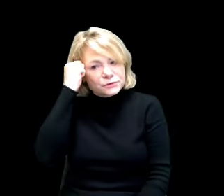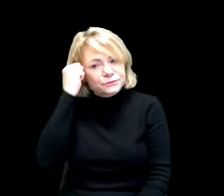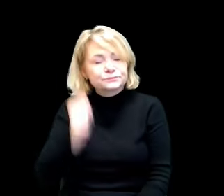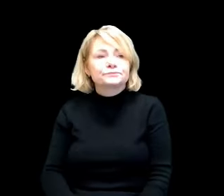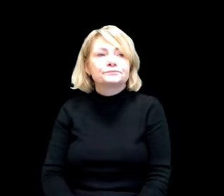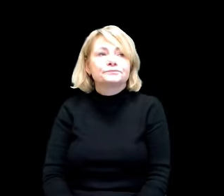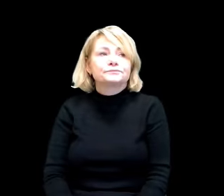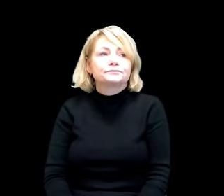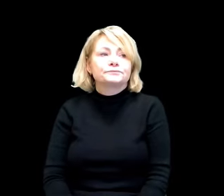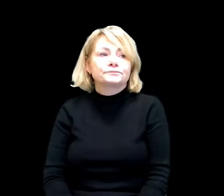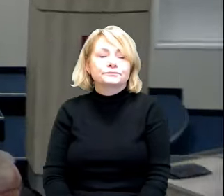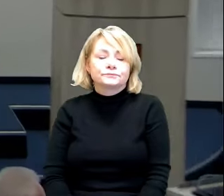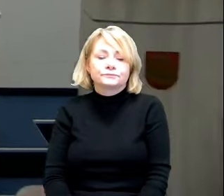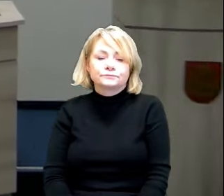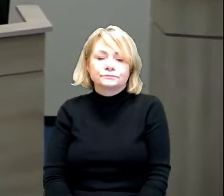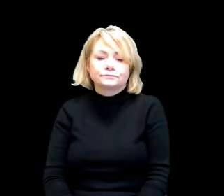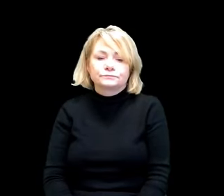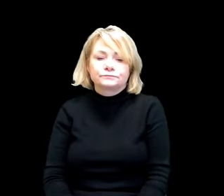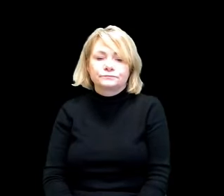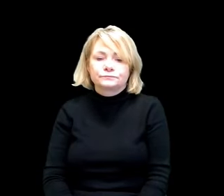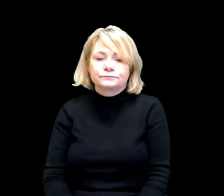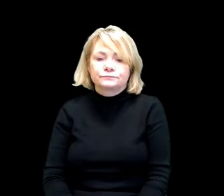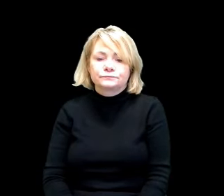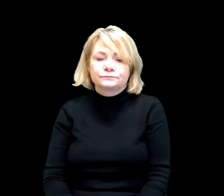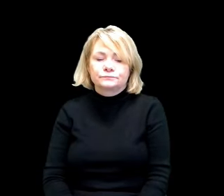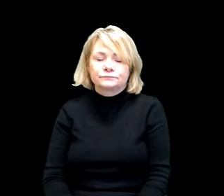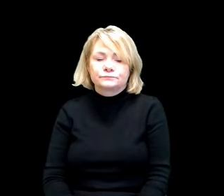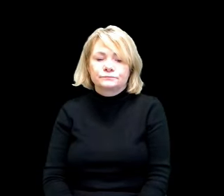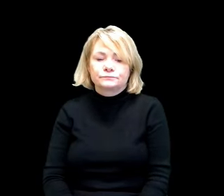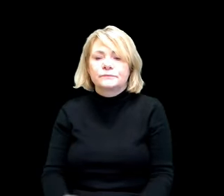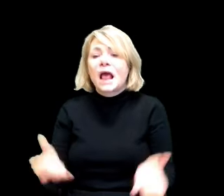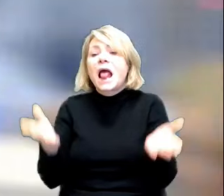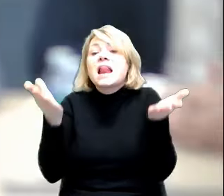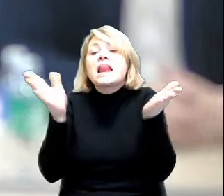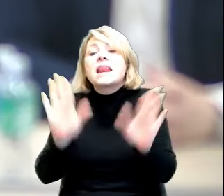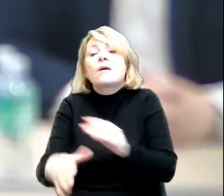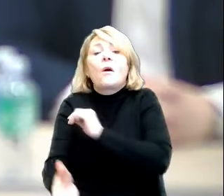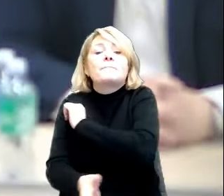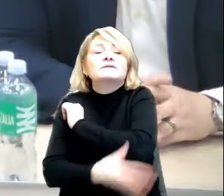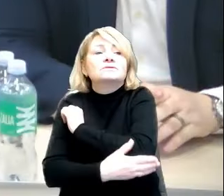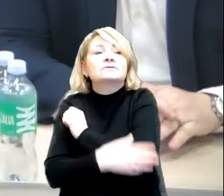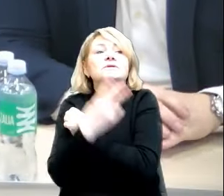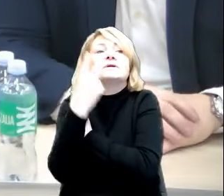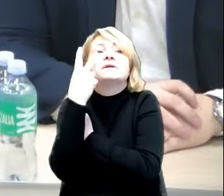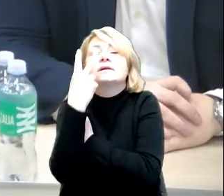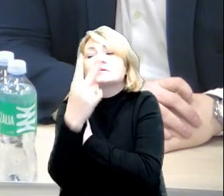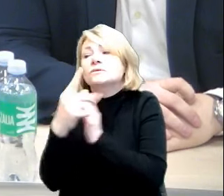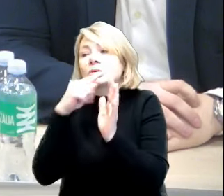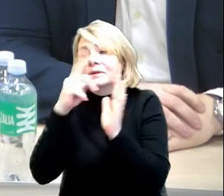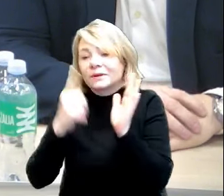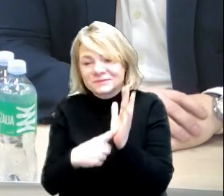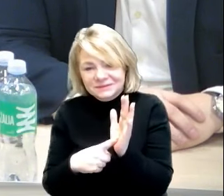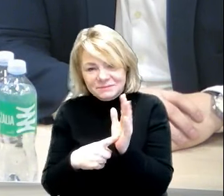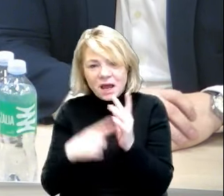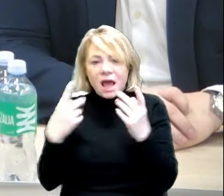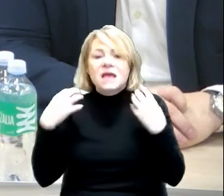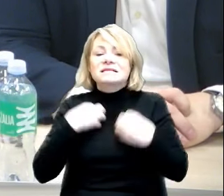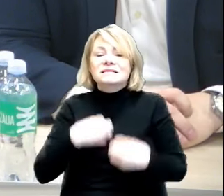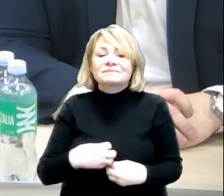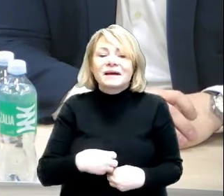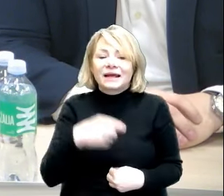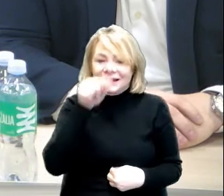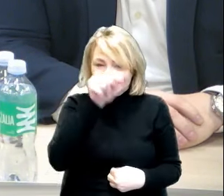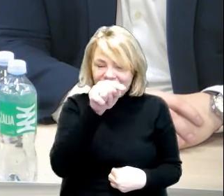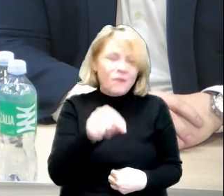klausimą taip sekantis klausimas liko paskutiniai du klausimai mere jums iš sąrašo jūsų numeris aštuoni koleg